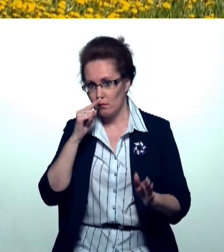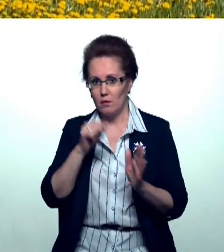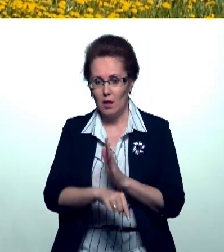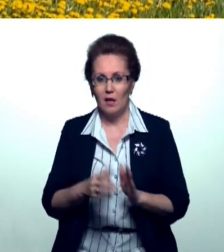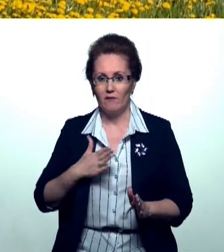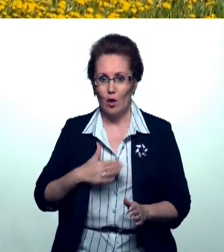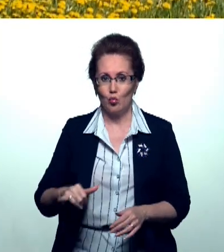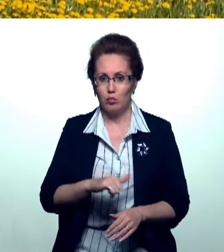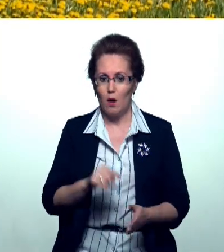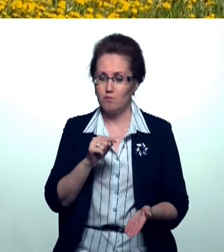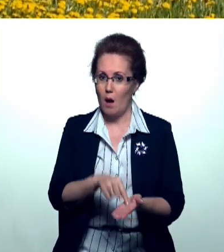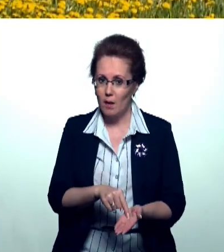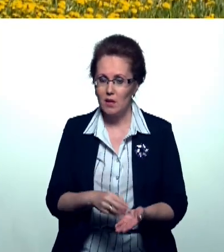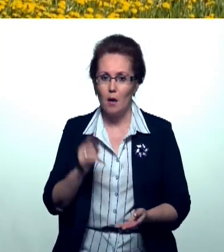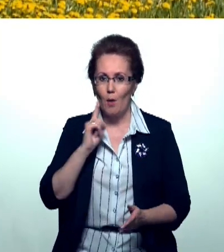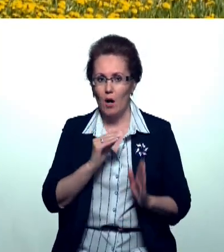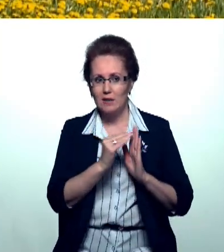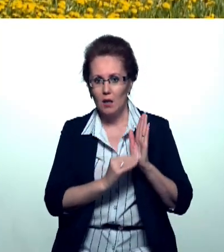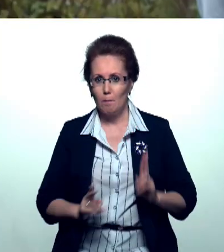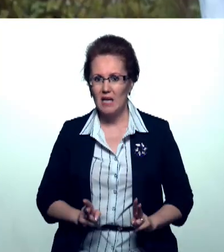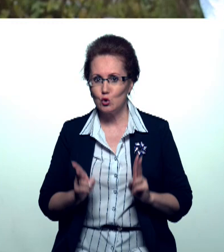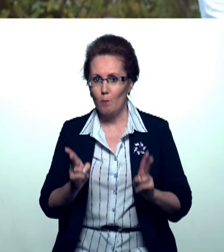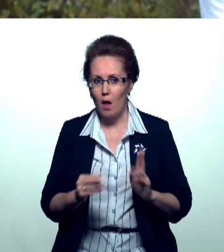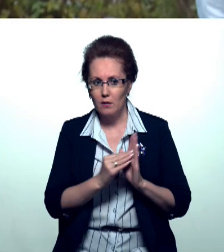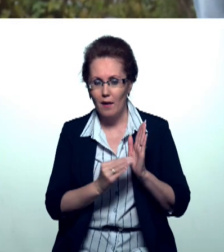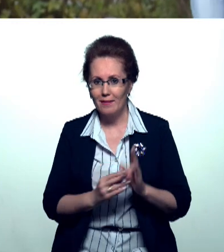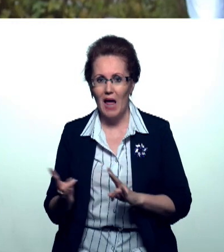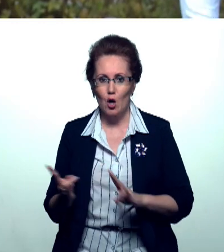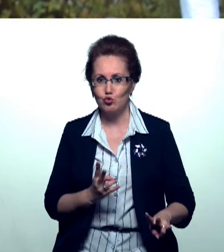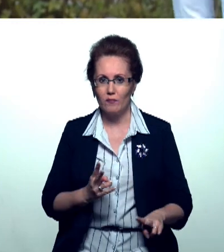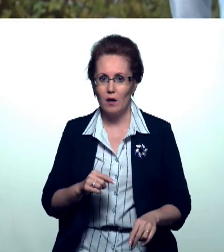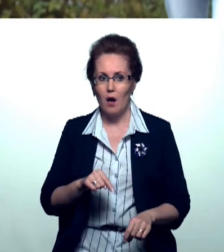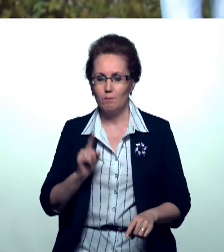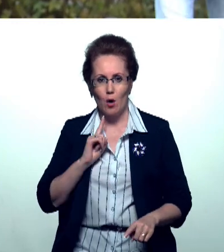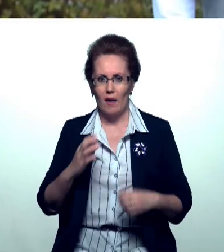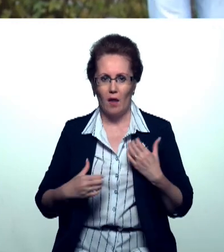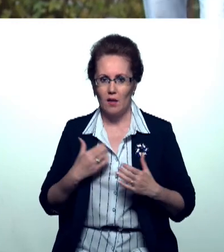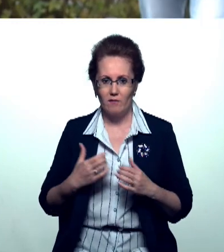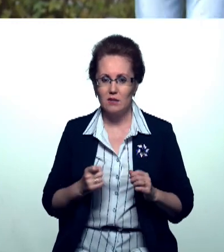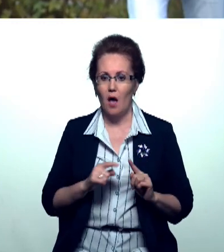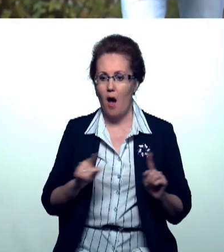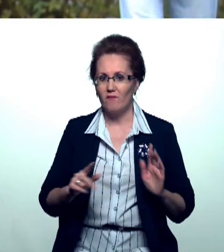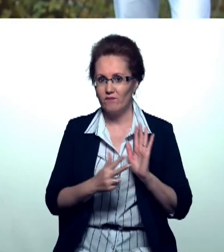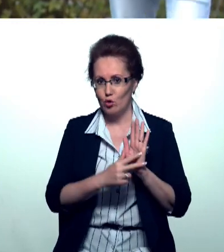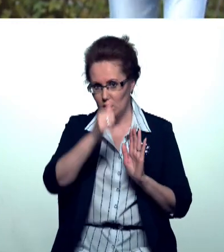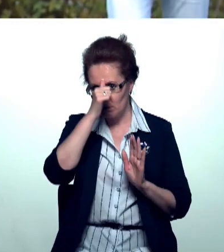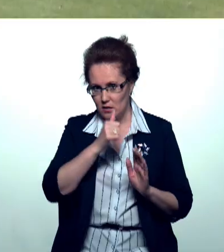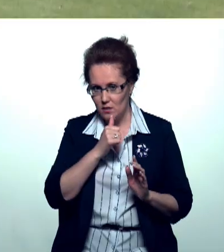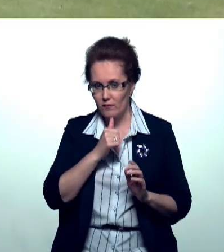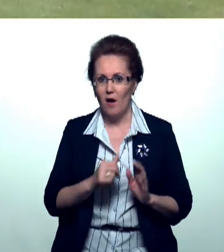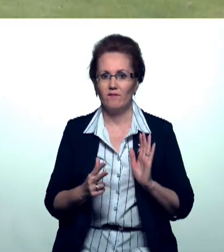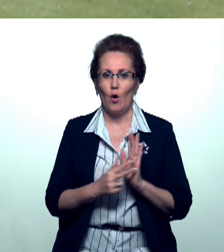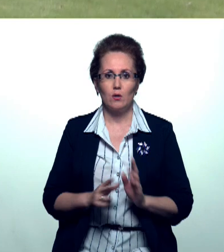с нашей республикой. И пока статистика преступлений террористического характера в Удмуртии не тревожит. За 8 месяцев этого года